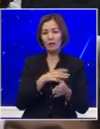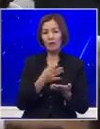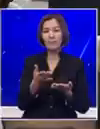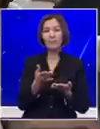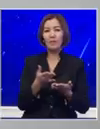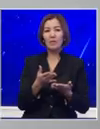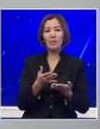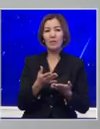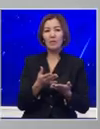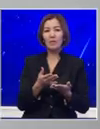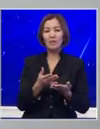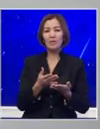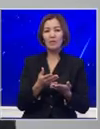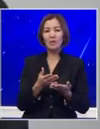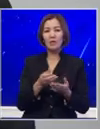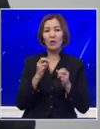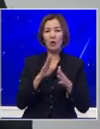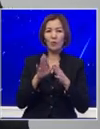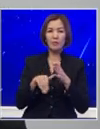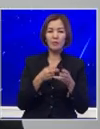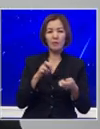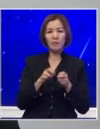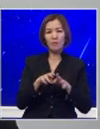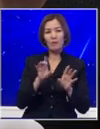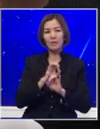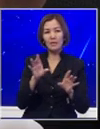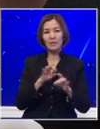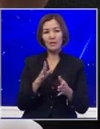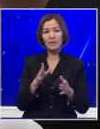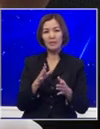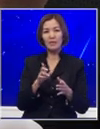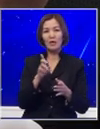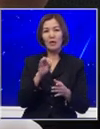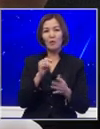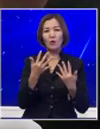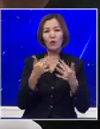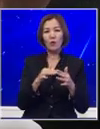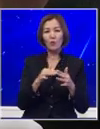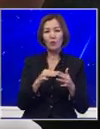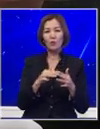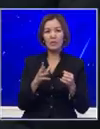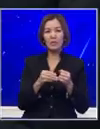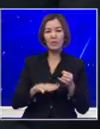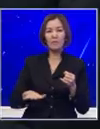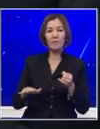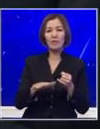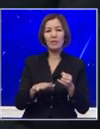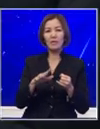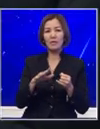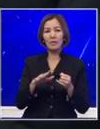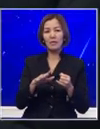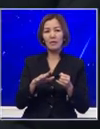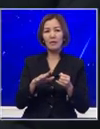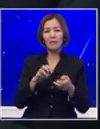жол жағдайы мен бойындағы қауіпсіздік мәселелері көтерілді. Ал бөлек ауылының тұрғыны елді мекендегі ағайынның аманатын